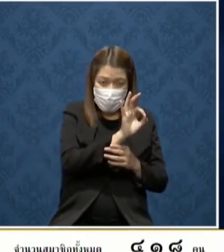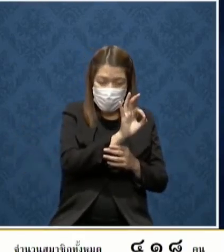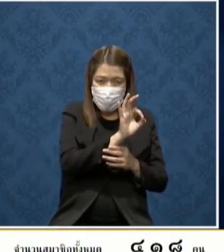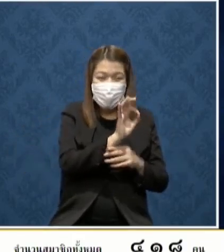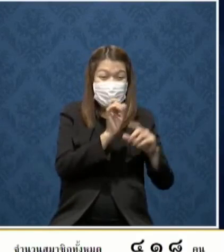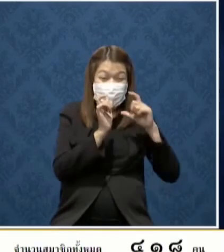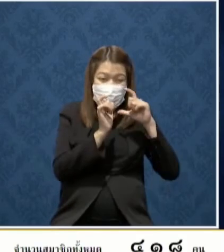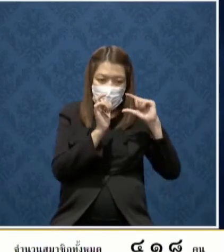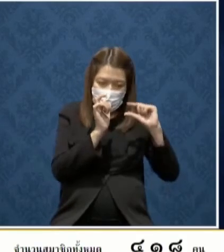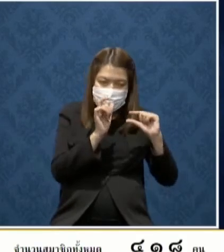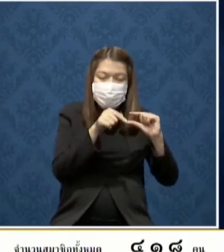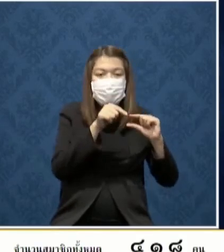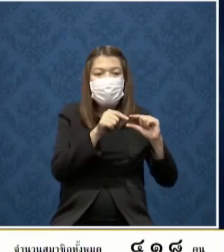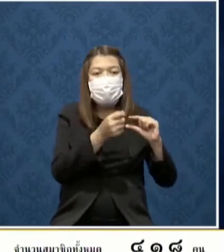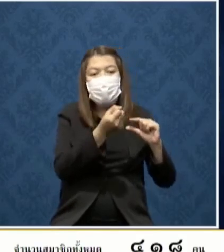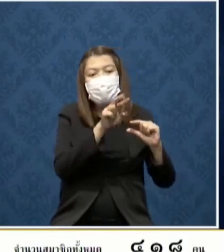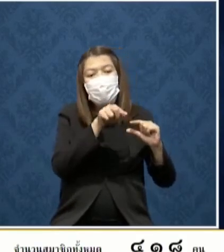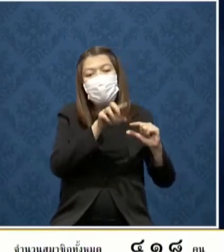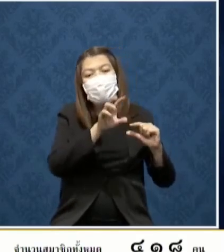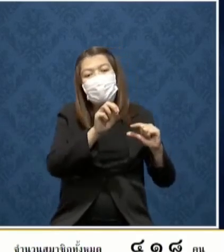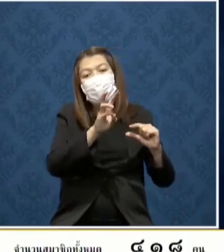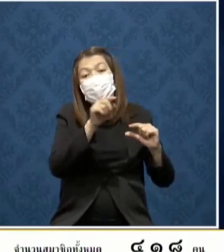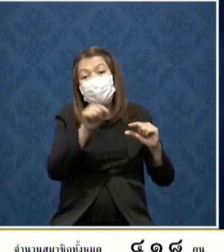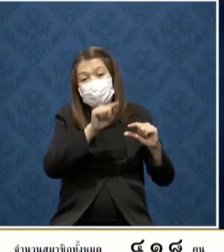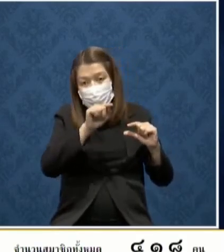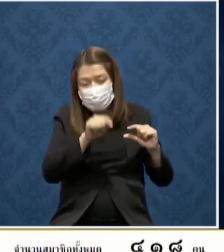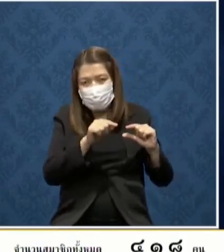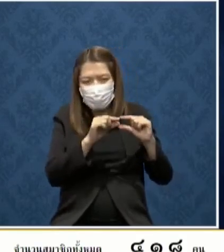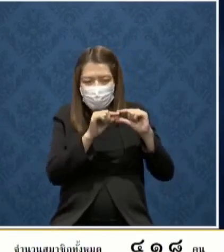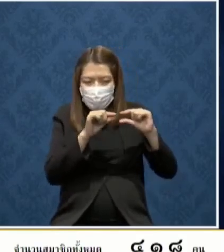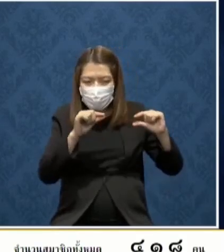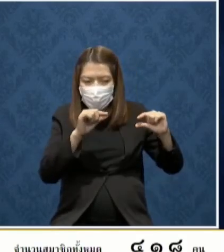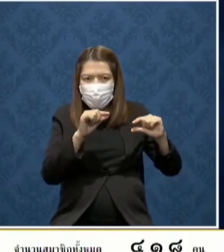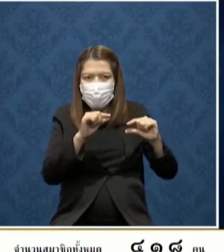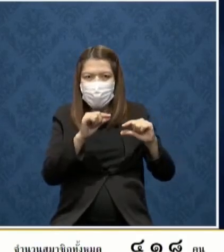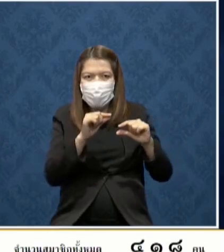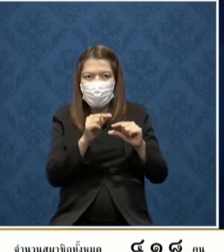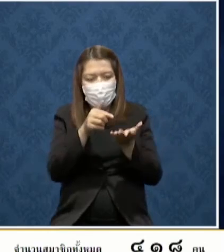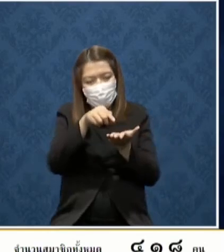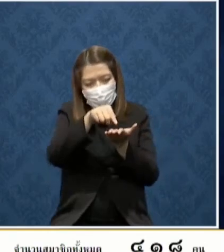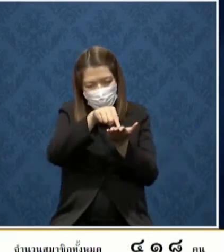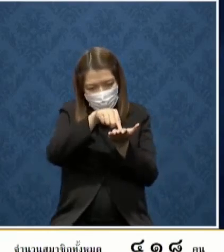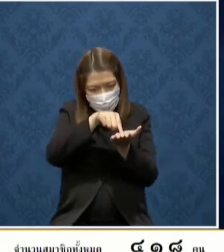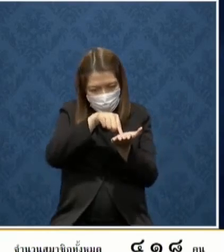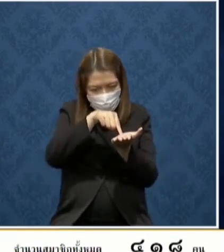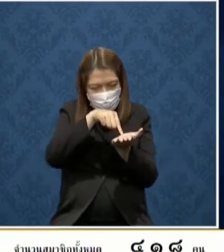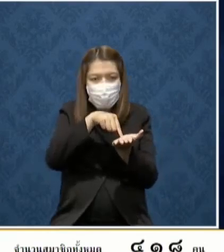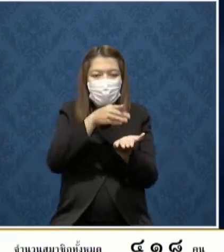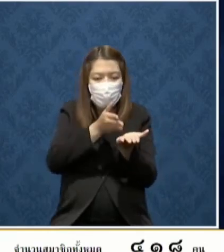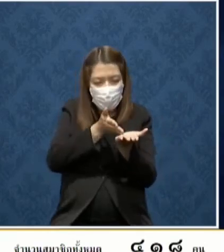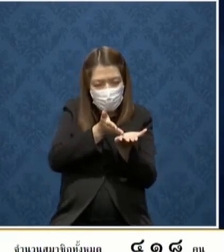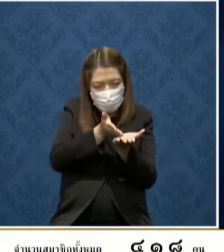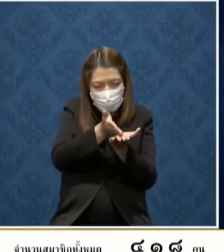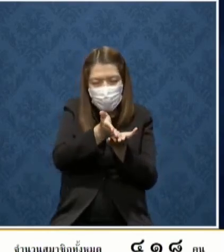ีความหนาเฉลย ลดลง 12.36 %และเปเหกแผนทอยู่บริเวณ กระดูกงูของเรือ แต่กลไมไดซ่ม